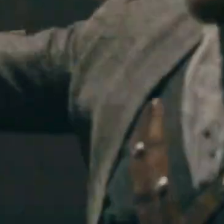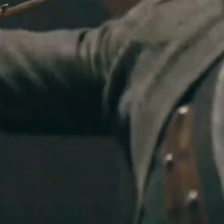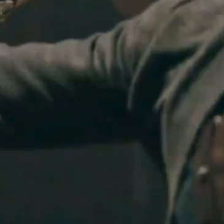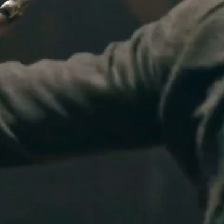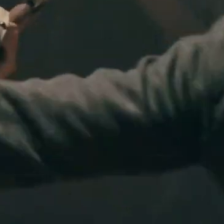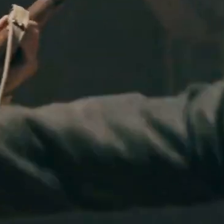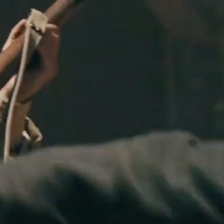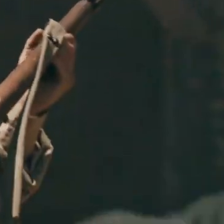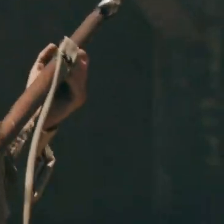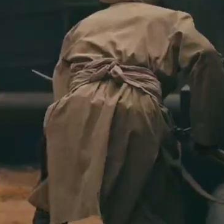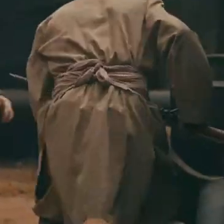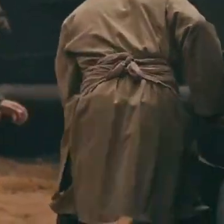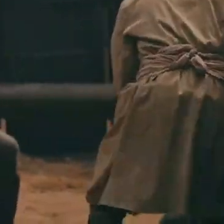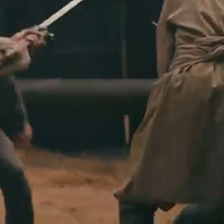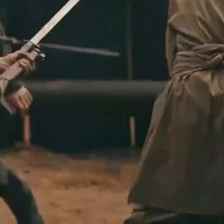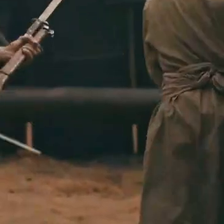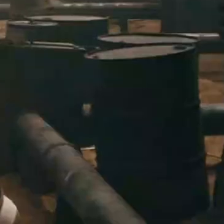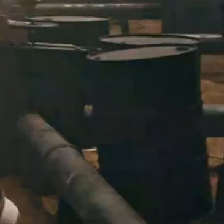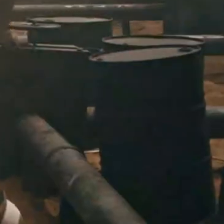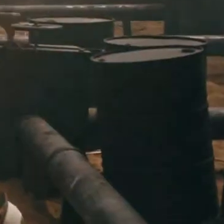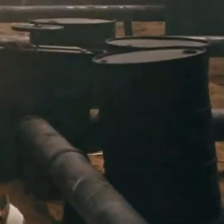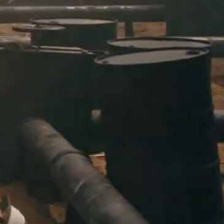Üzerlerine saldıran askerlerle dövüşmeye başladılar.